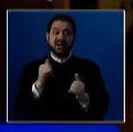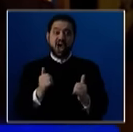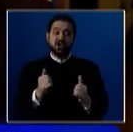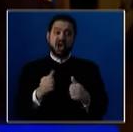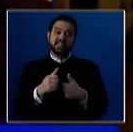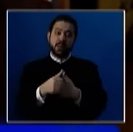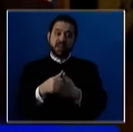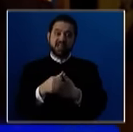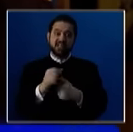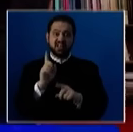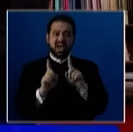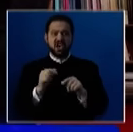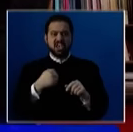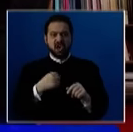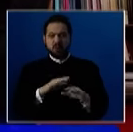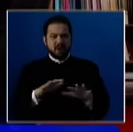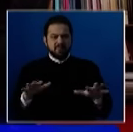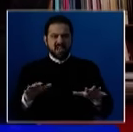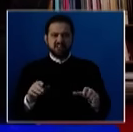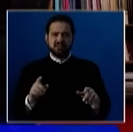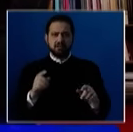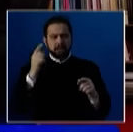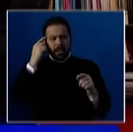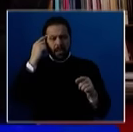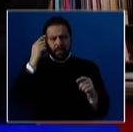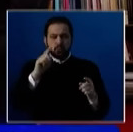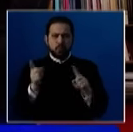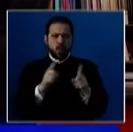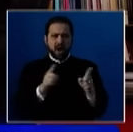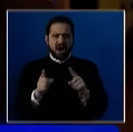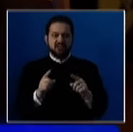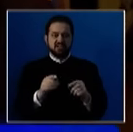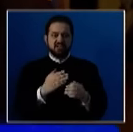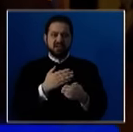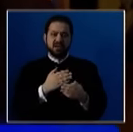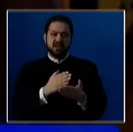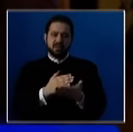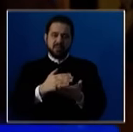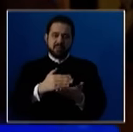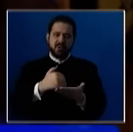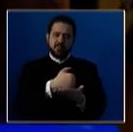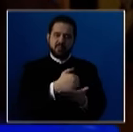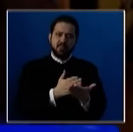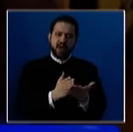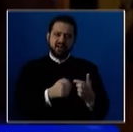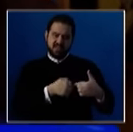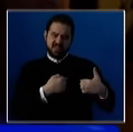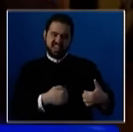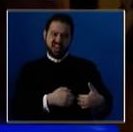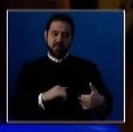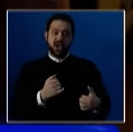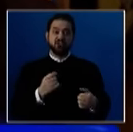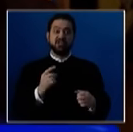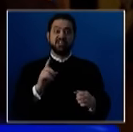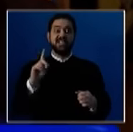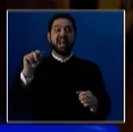pierd în niște comparații, îmi împart cumva inima. Și atunci, de la o